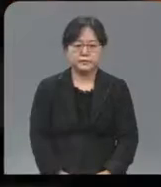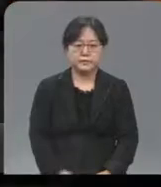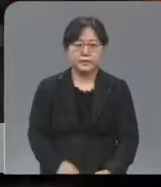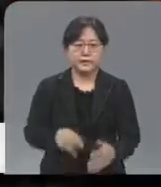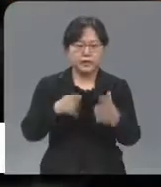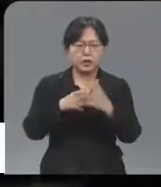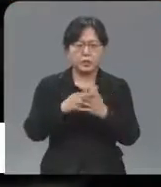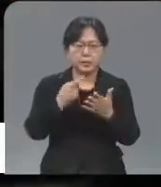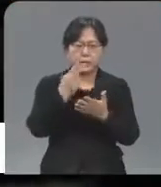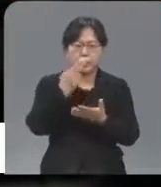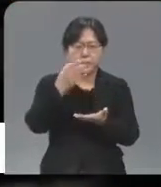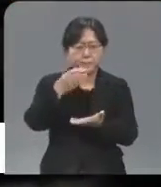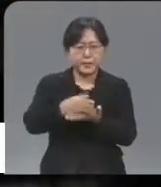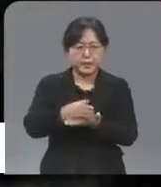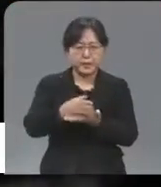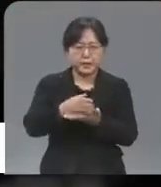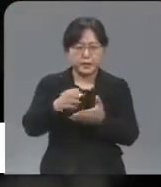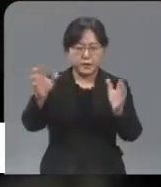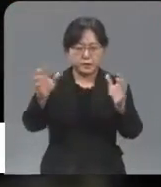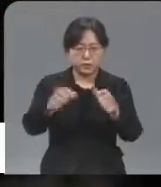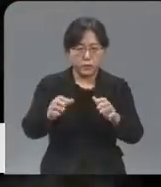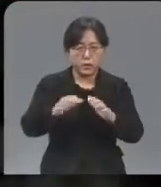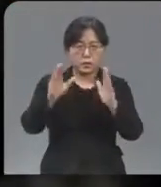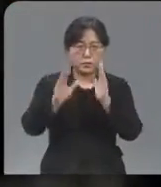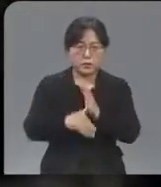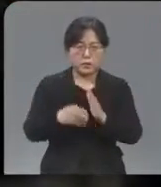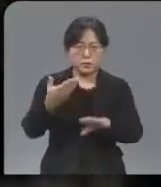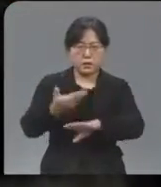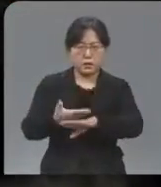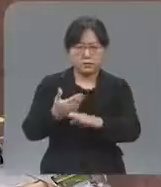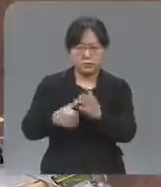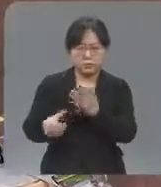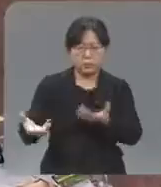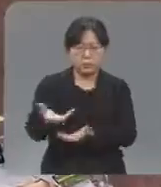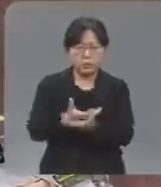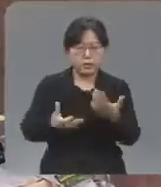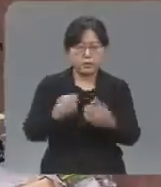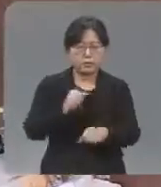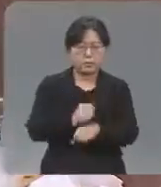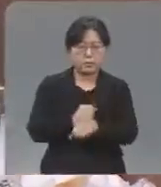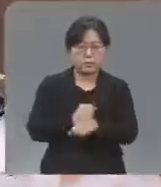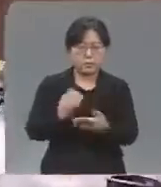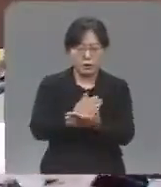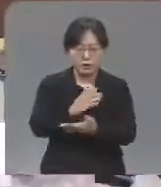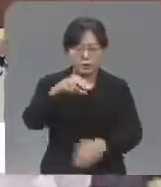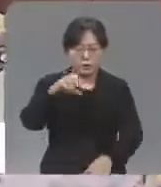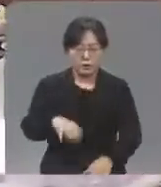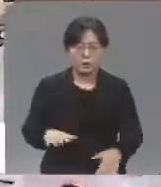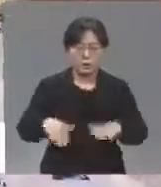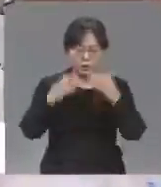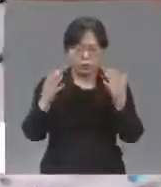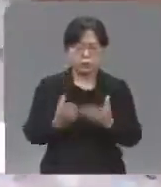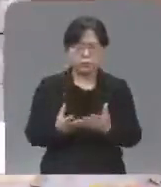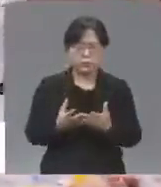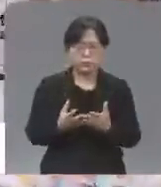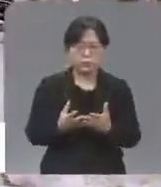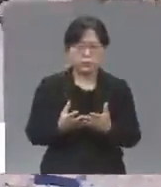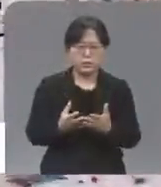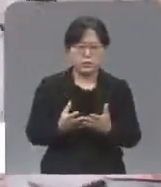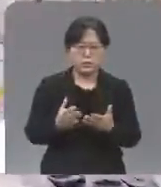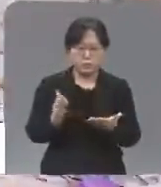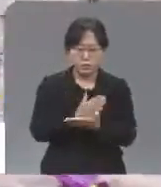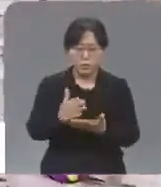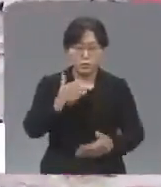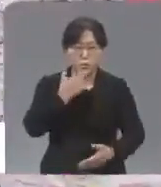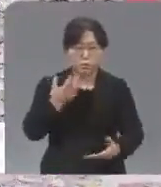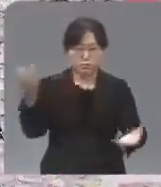투명 페트병이 수거 과정에서 다른 재활용품과 뒤섞입니다. 선별장에서도 모든 재활용품들이 구분 없이